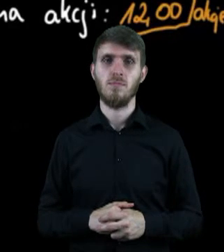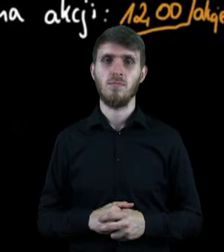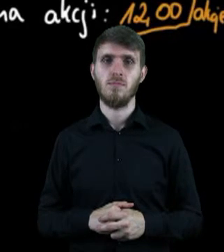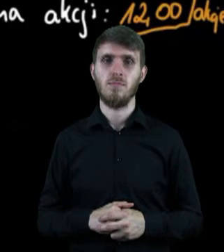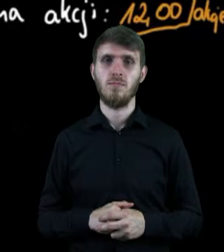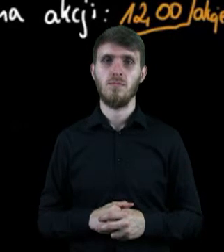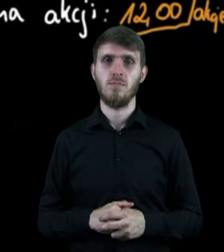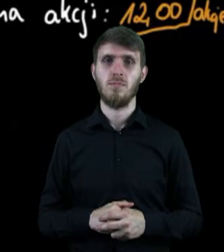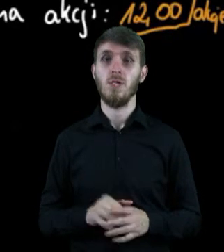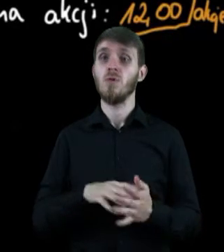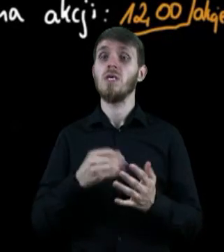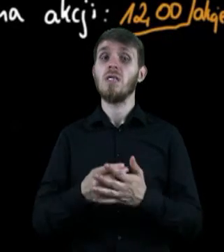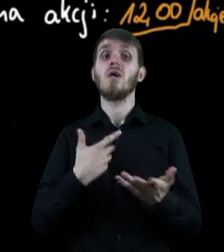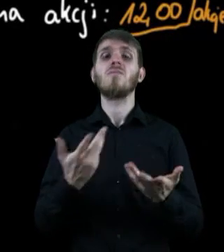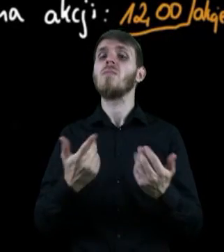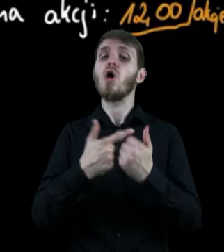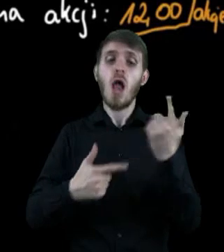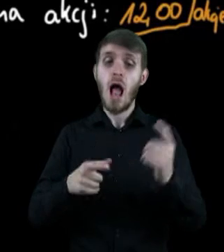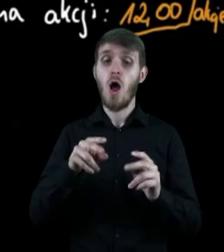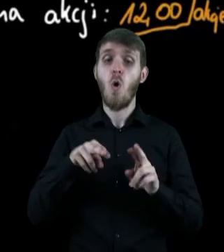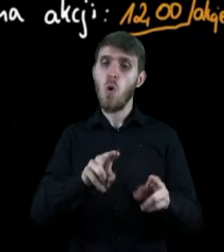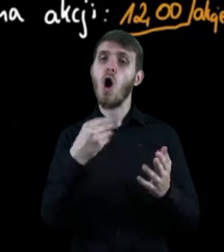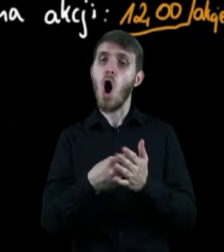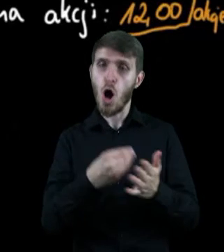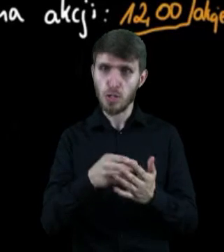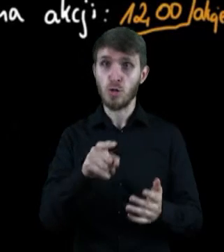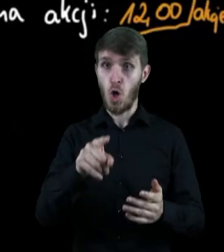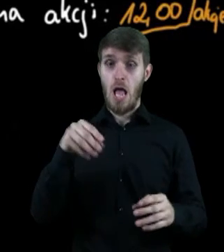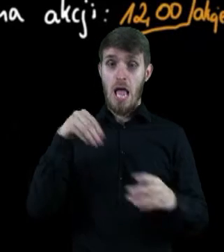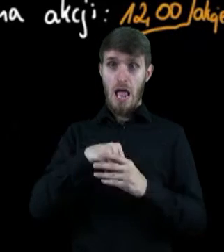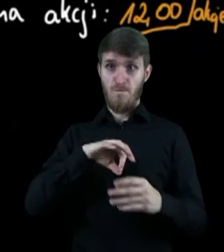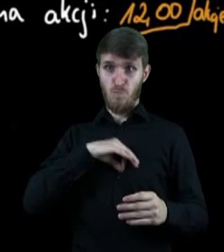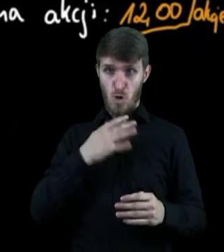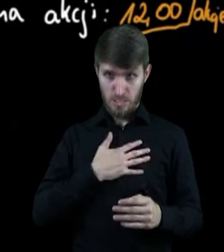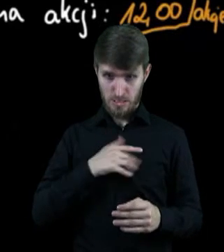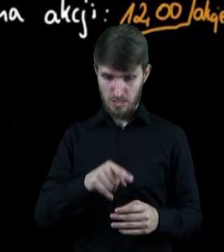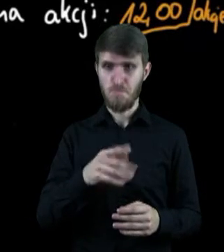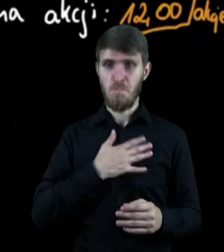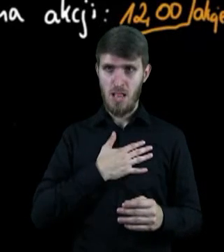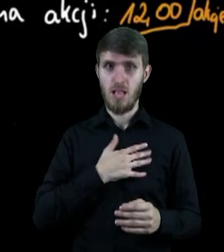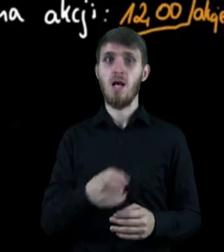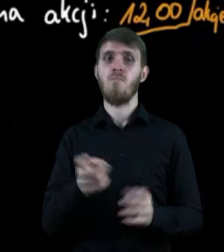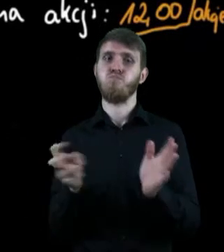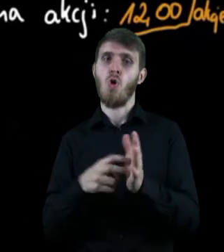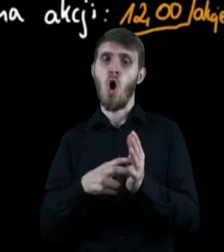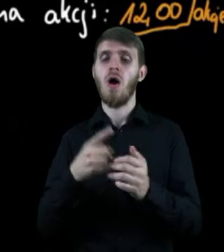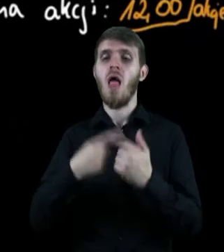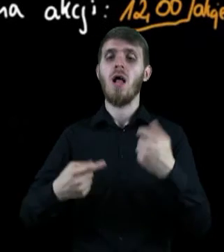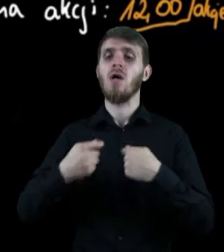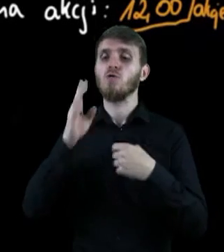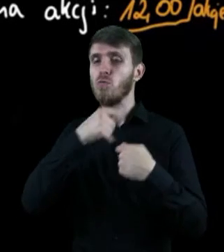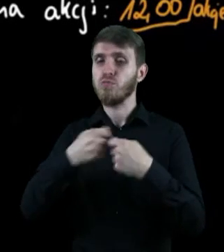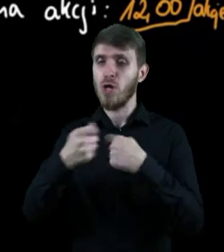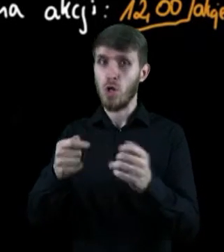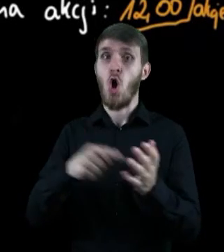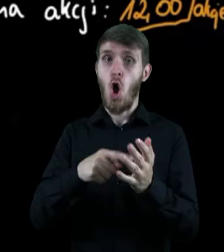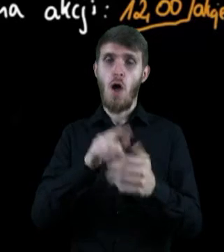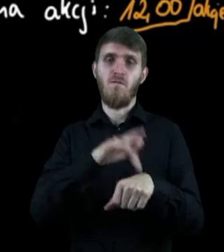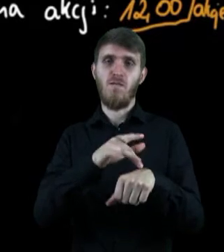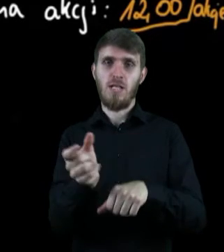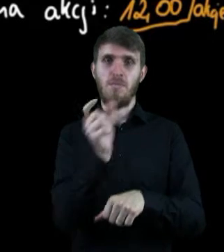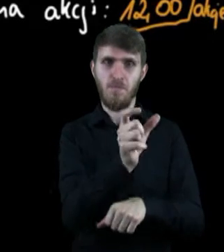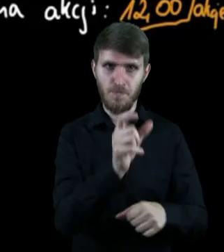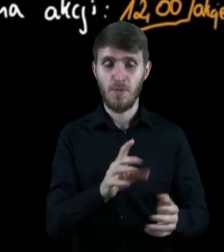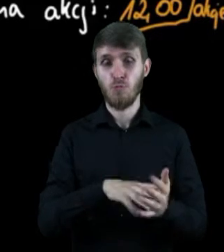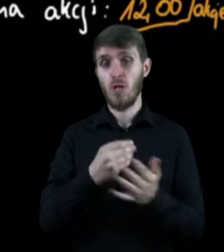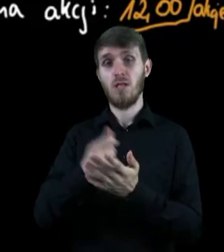Czyli żeby otrzymać wartość księgową udziału, dzielimy kapitał własny przez ilość wyemitowanych akcji. Jeżeli zatem inwestorzy